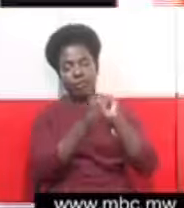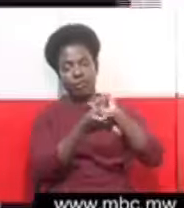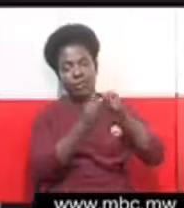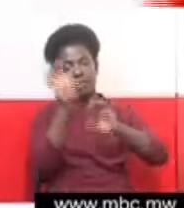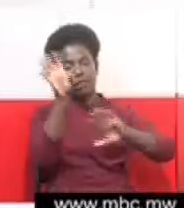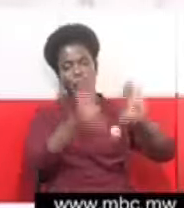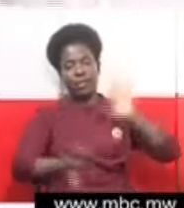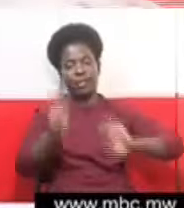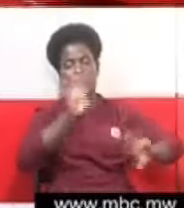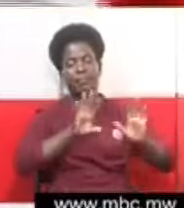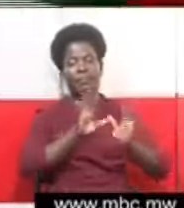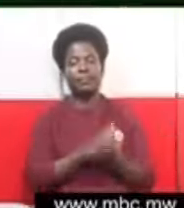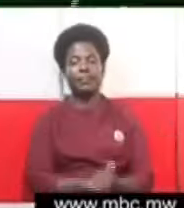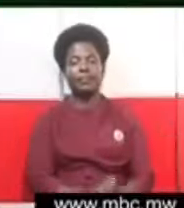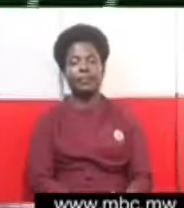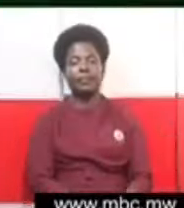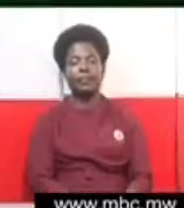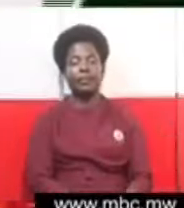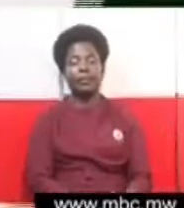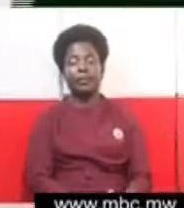nyengo.